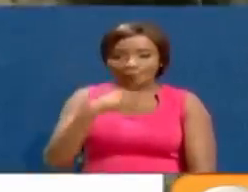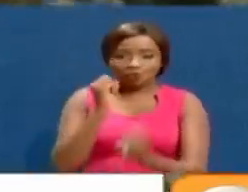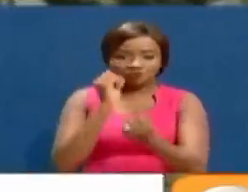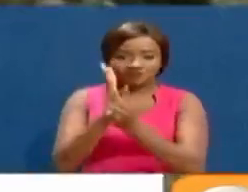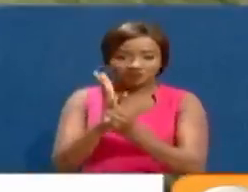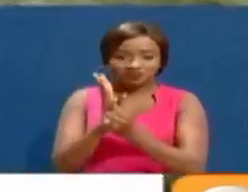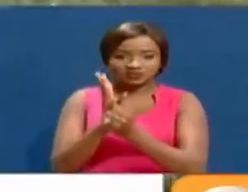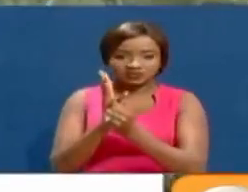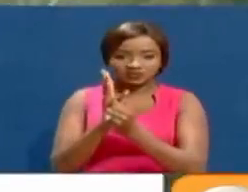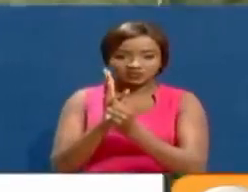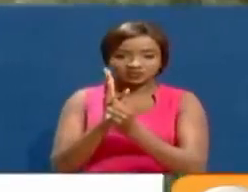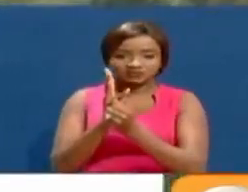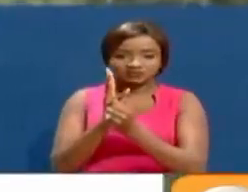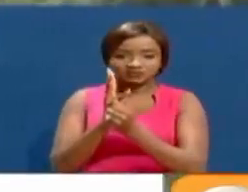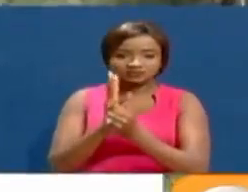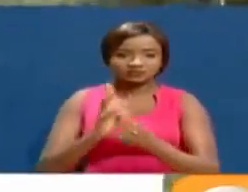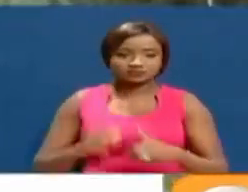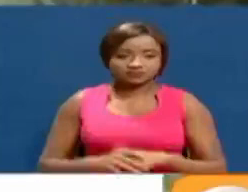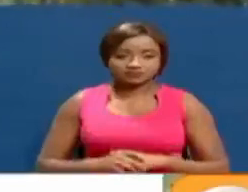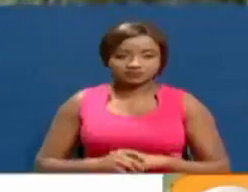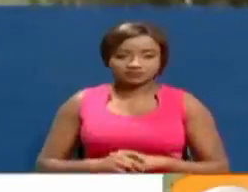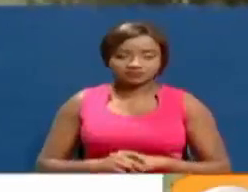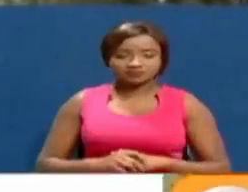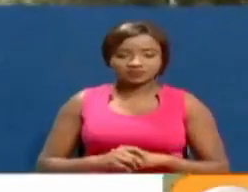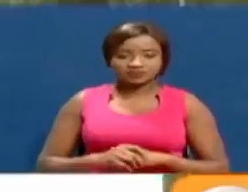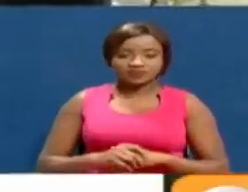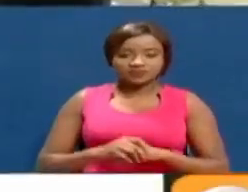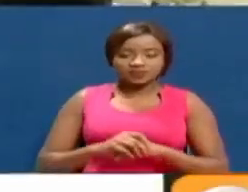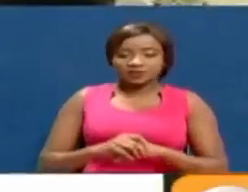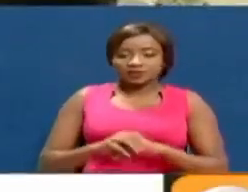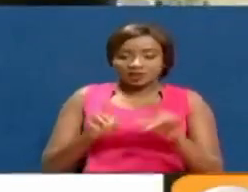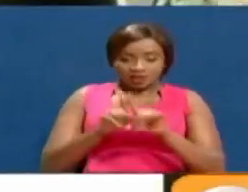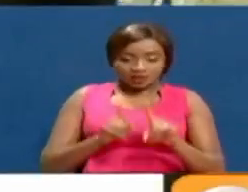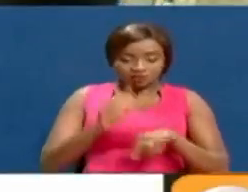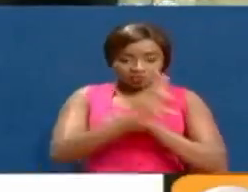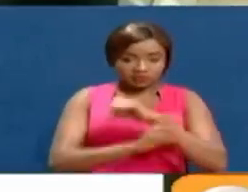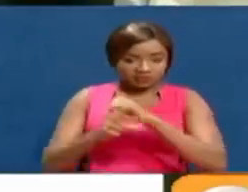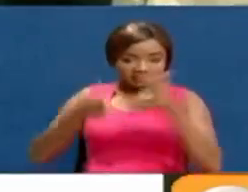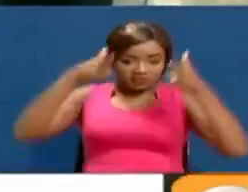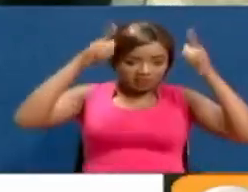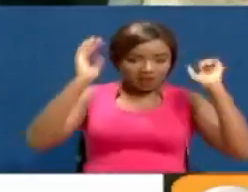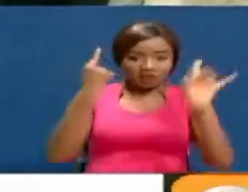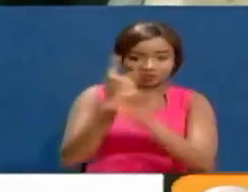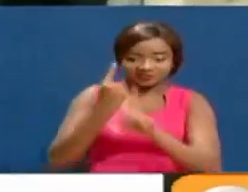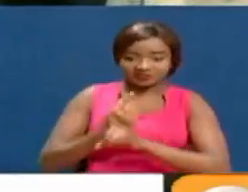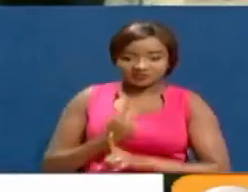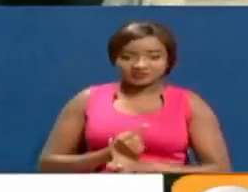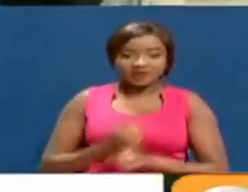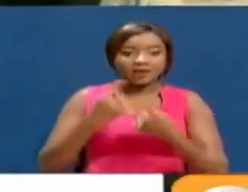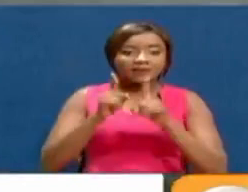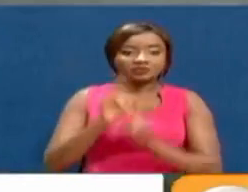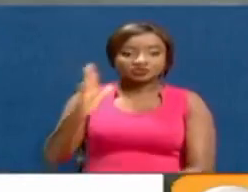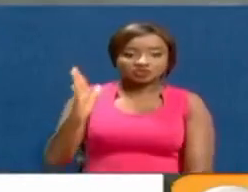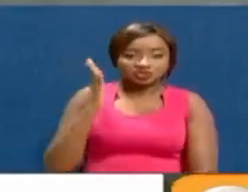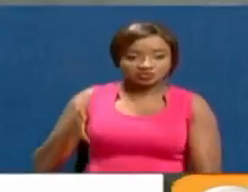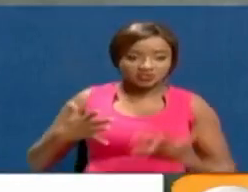wakisalia na majeraha. Mifugo waliibwa wakiwemo ngamia 11. Maafisa wa usalama walishika duria katika eneo